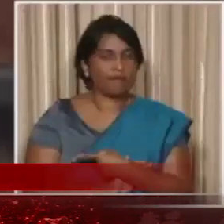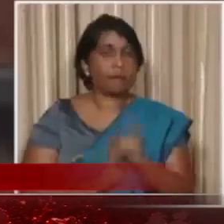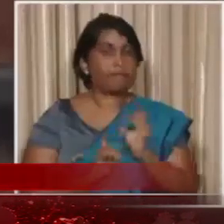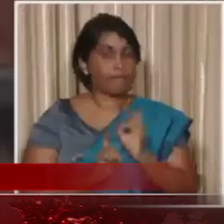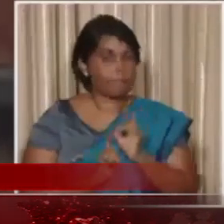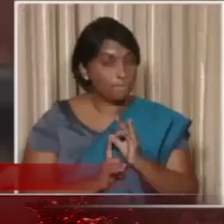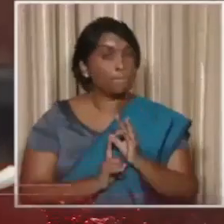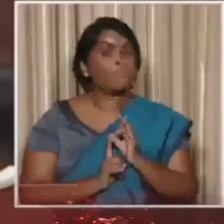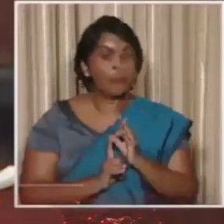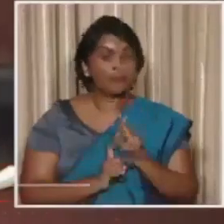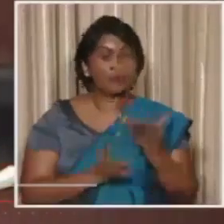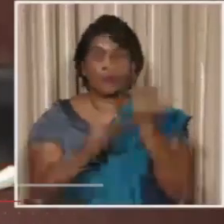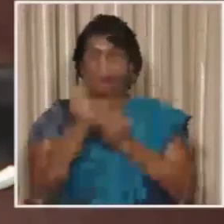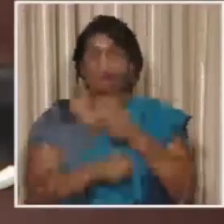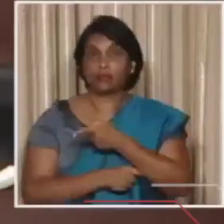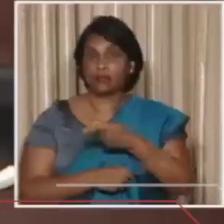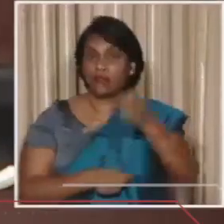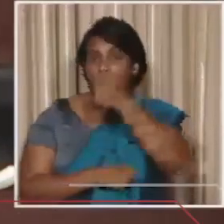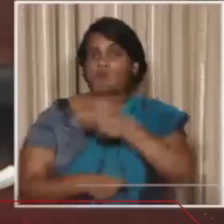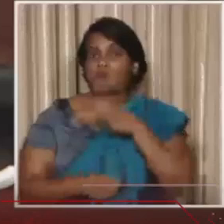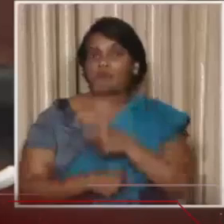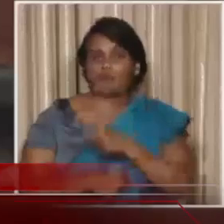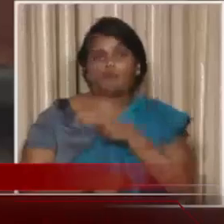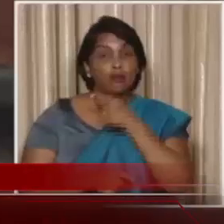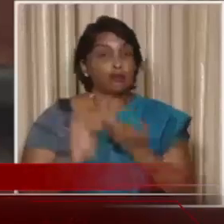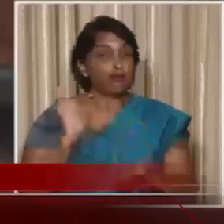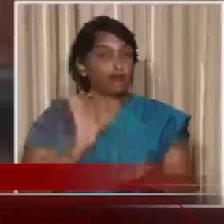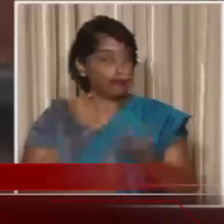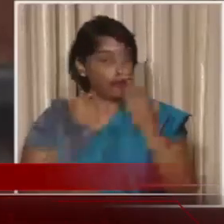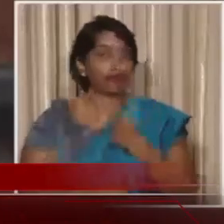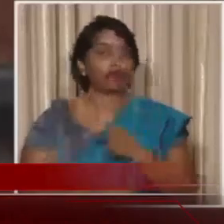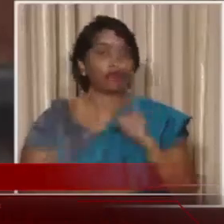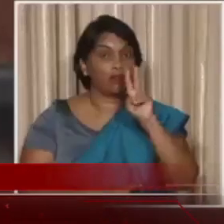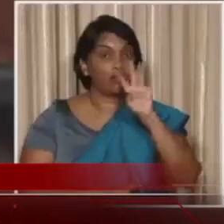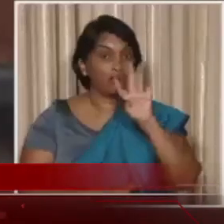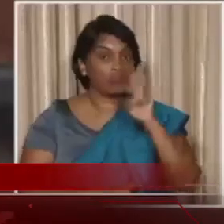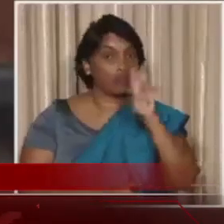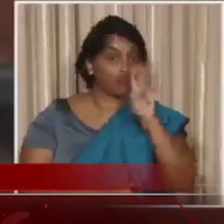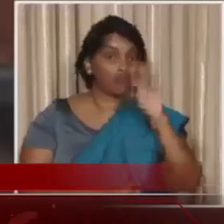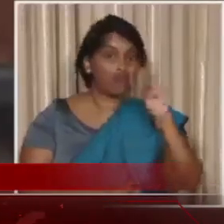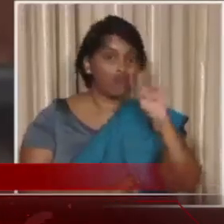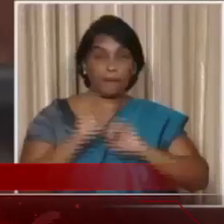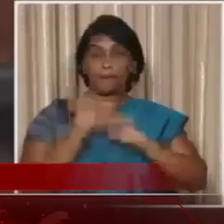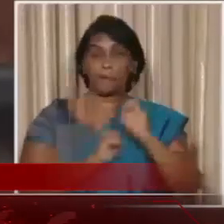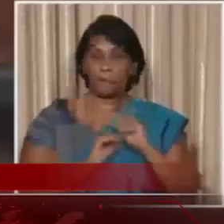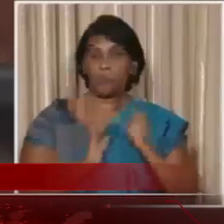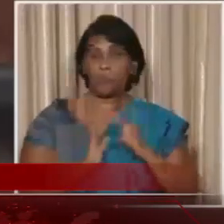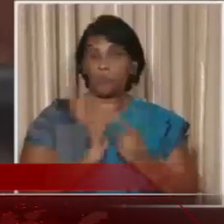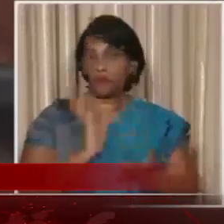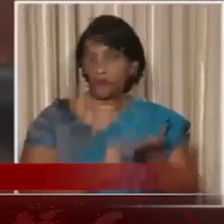පෞද්ගලික ප්‍රාථමික ගණන් කරුවන් ගාව. ඔවුන් තමයි වැඩිපුරම 24ට 25ට 30ට වෙනි අධික